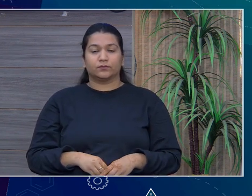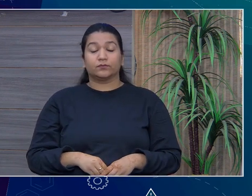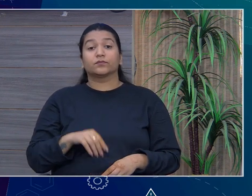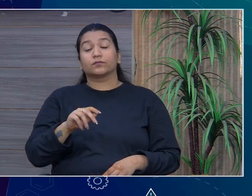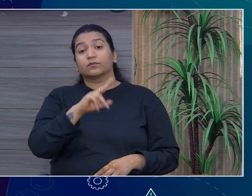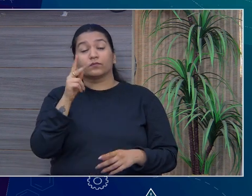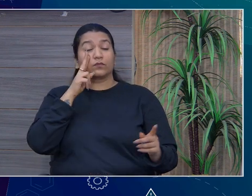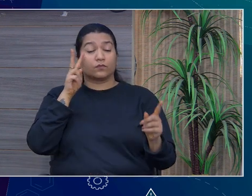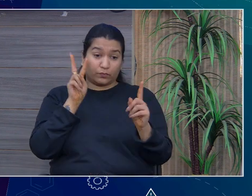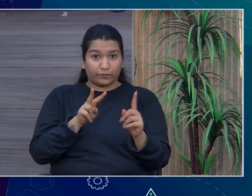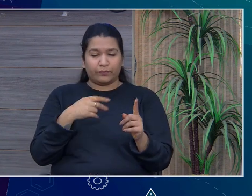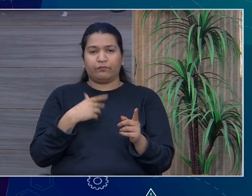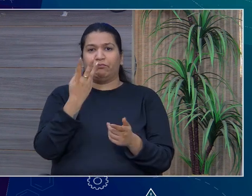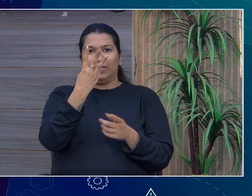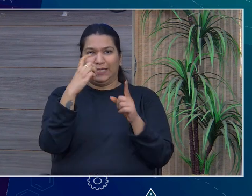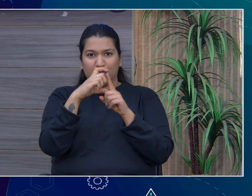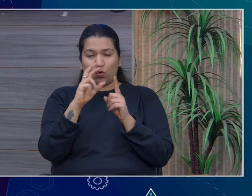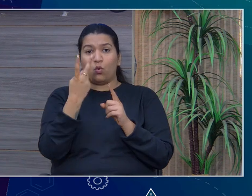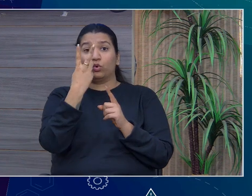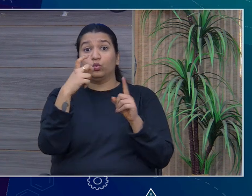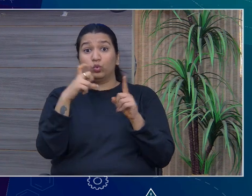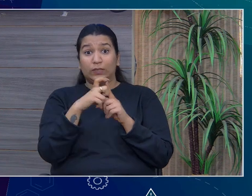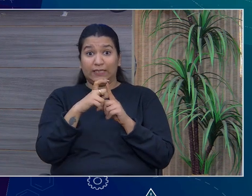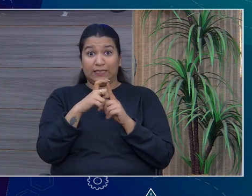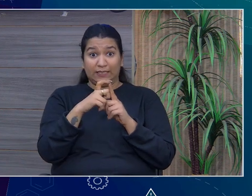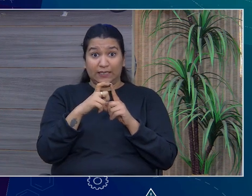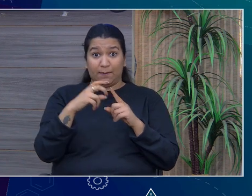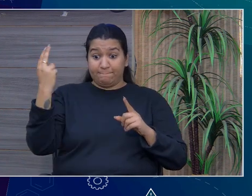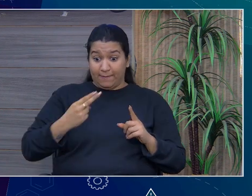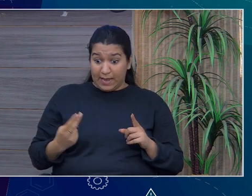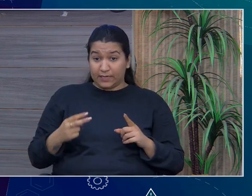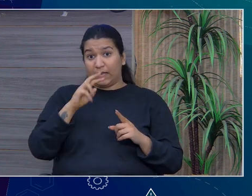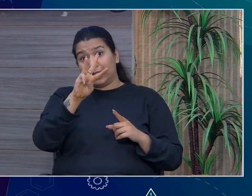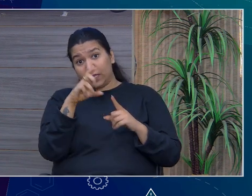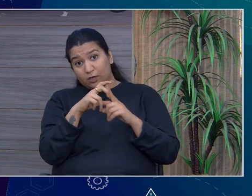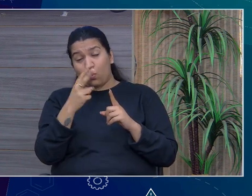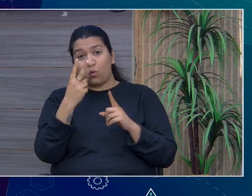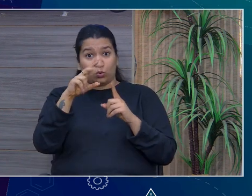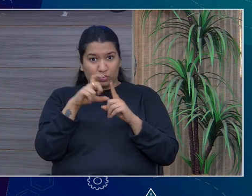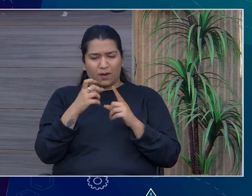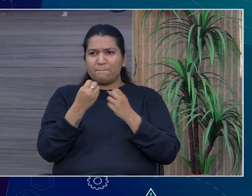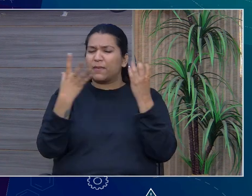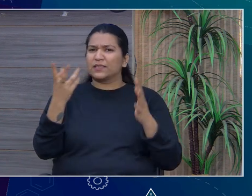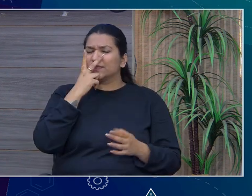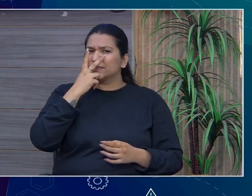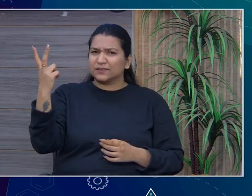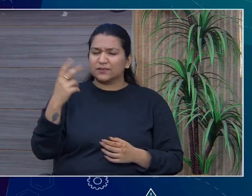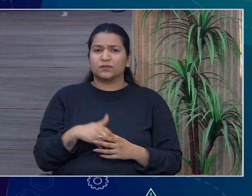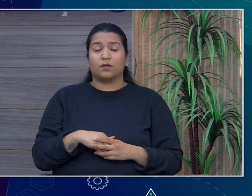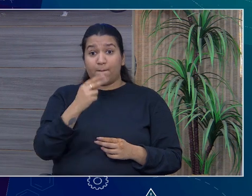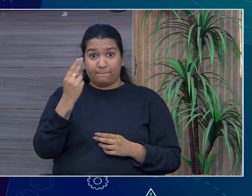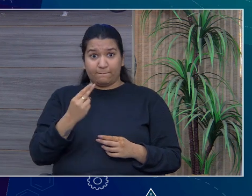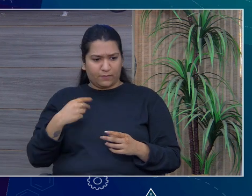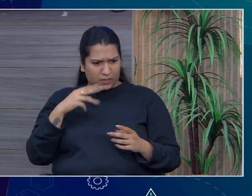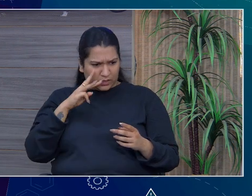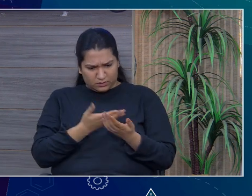होता है सर जब हम 3D या 2D डायमेंशनल्स की बात करते हैं। कोई चीज़ 3D, क्योंकि आपने देखा होगा कई पेंटिंग्स होती